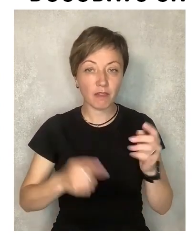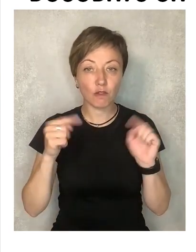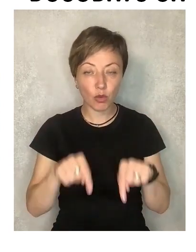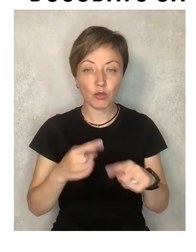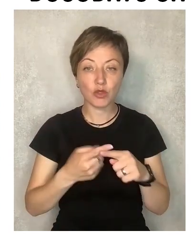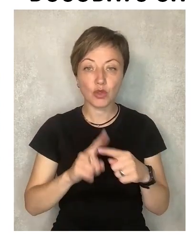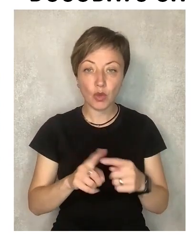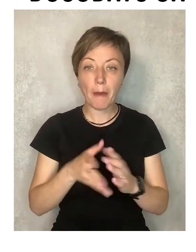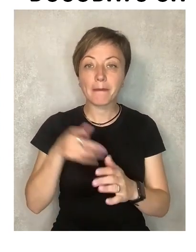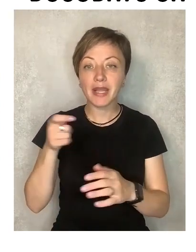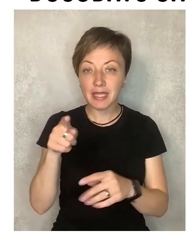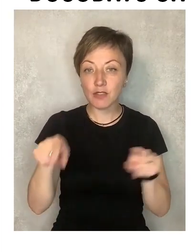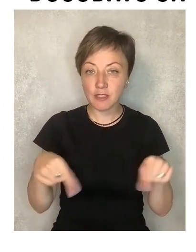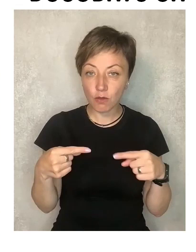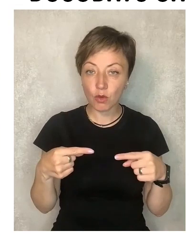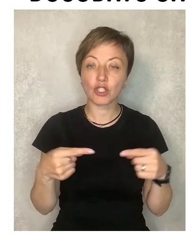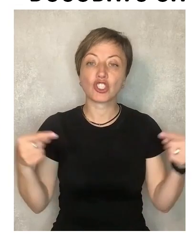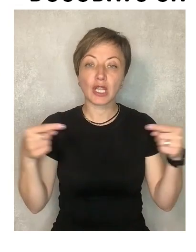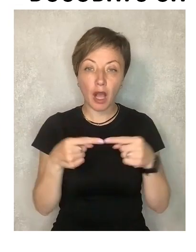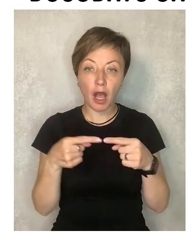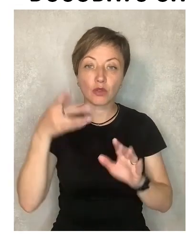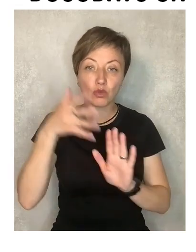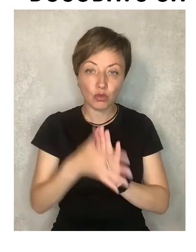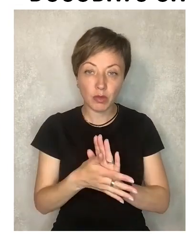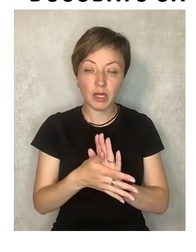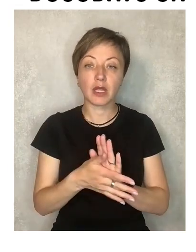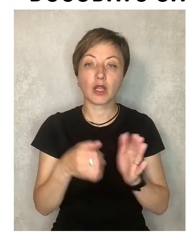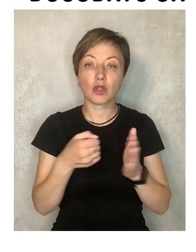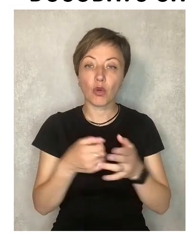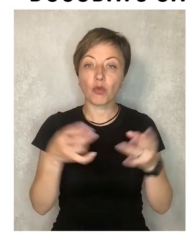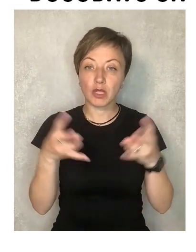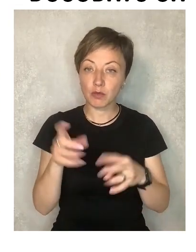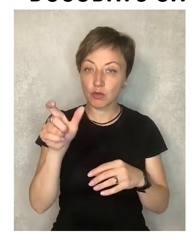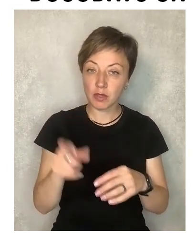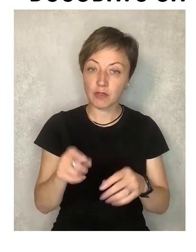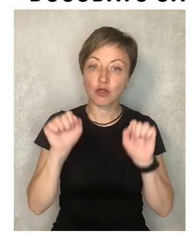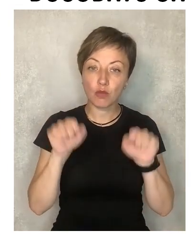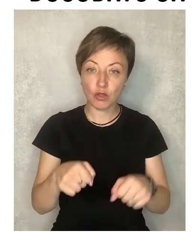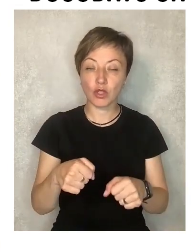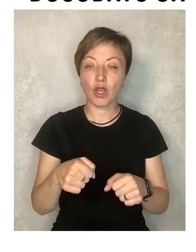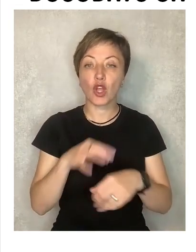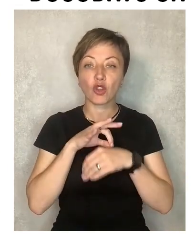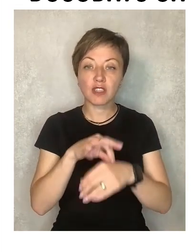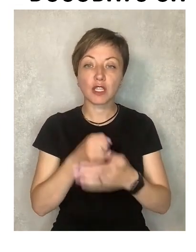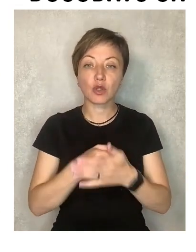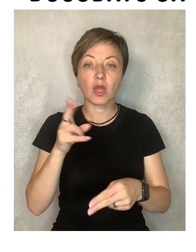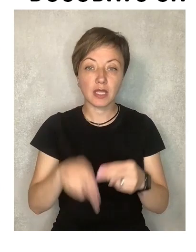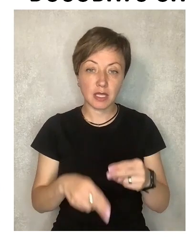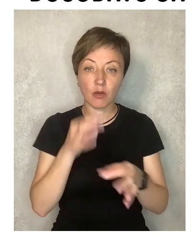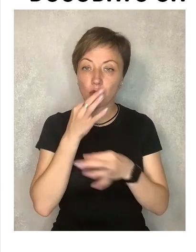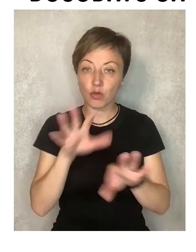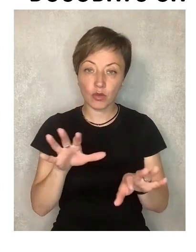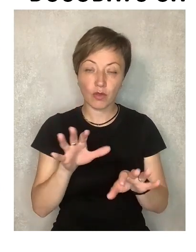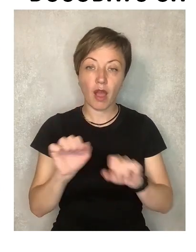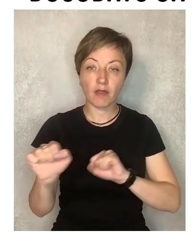яку ви створюєте, вона чітка, зрозуміла до потрібного суб'єкта, і ви справді зможете довести її до кінця, в принципі, як і будь-яку адвокаційну